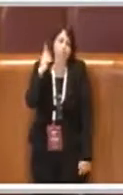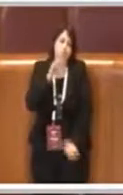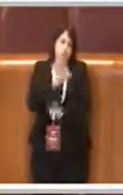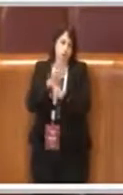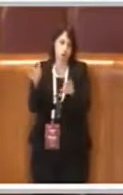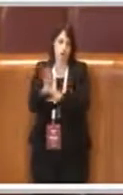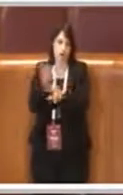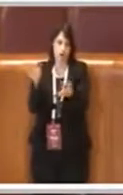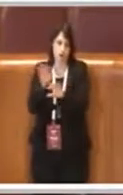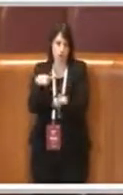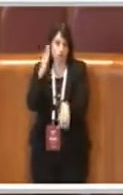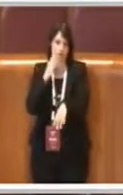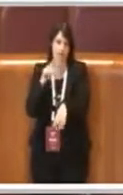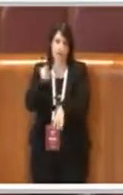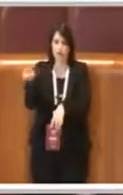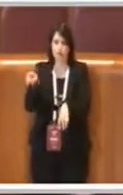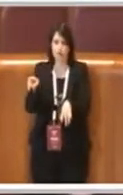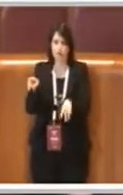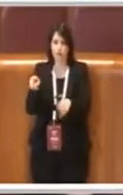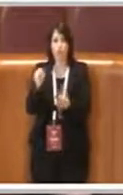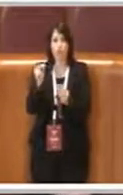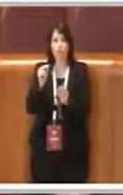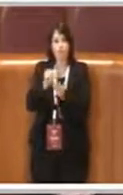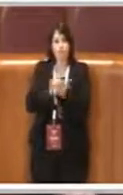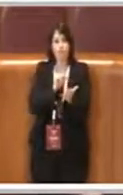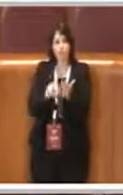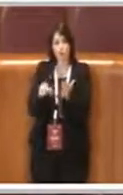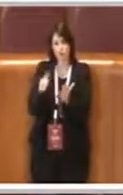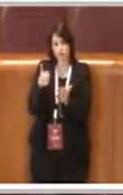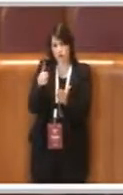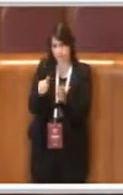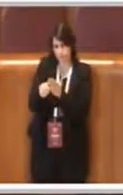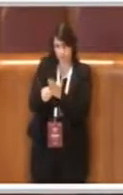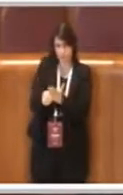favore, perché questa è roba che hanno